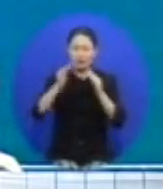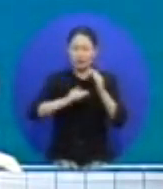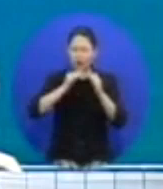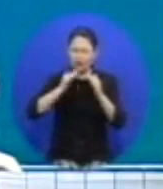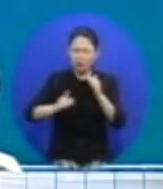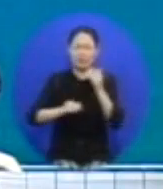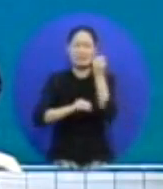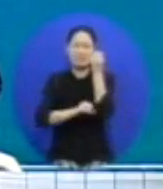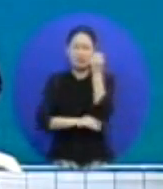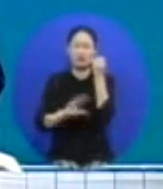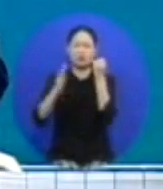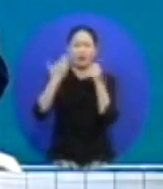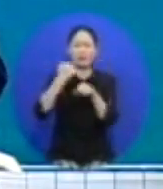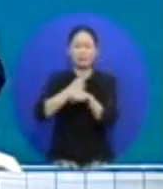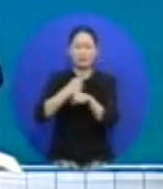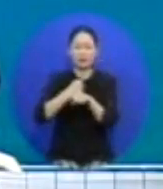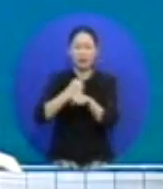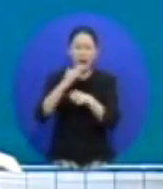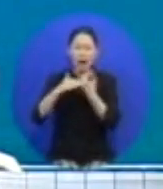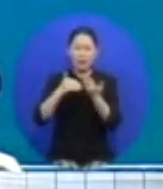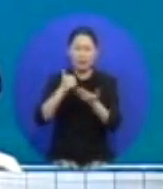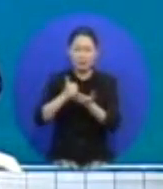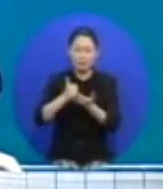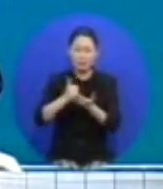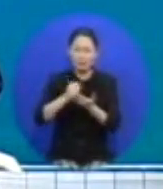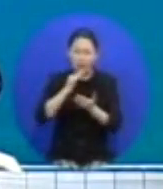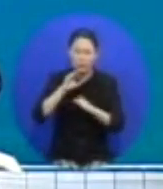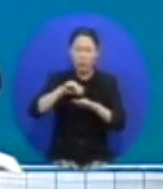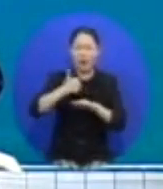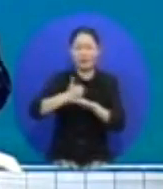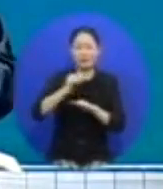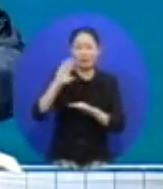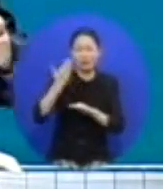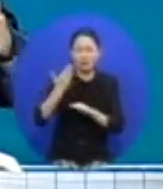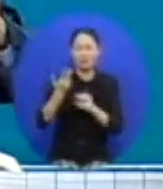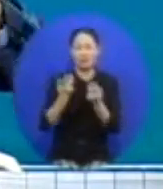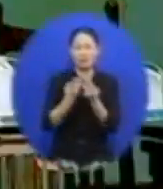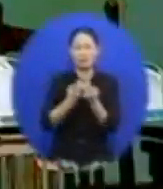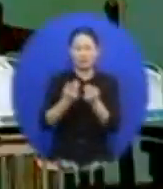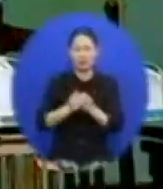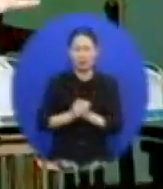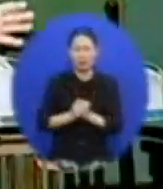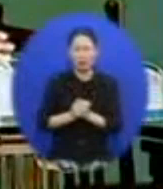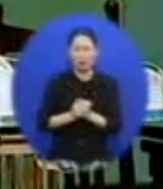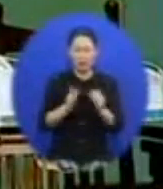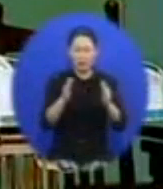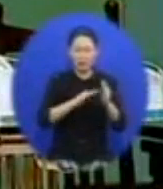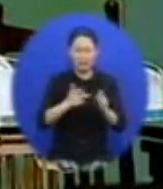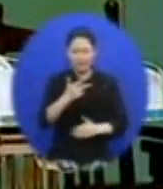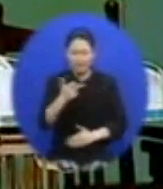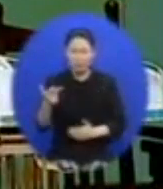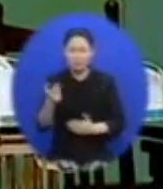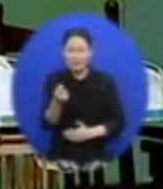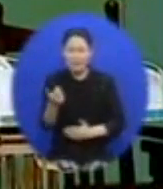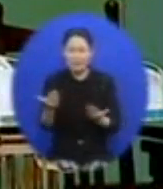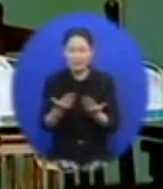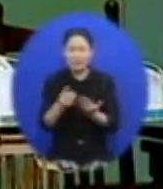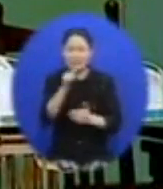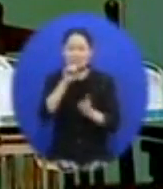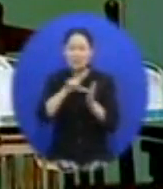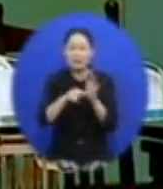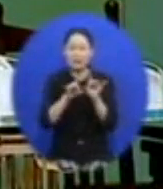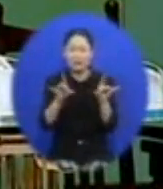기준이에요 그게 바로 하나님이 왕이 실 거에요 가정의 대소사 이 있을 때마다